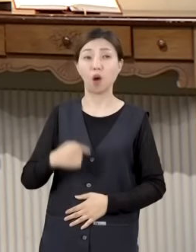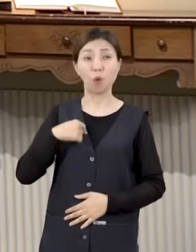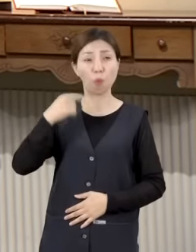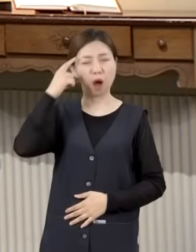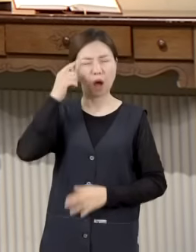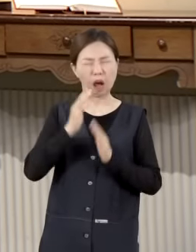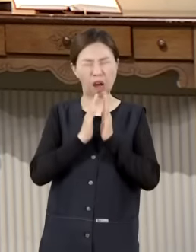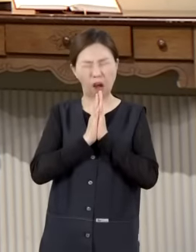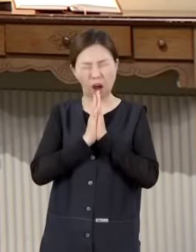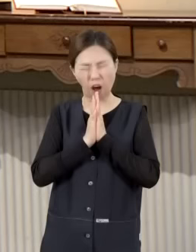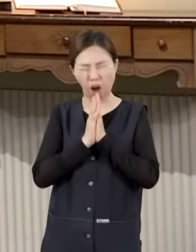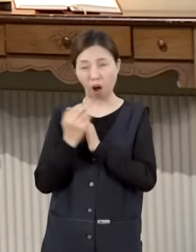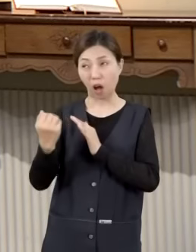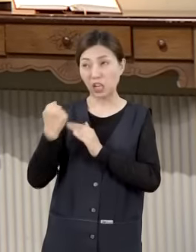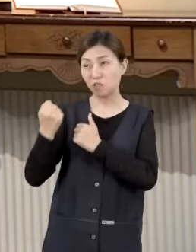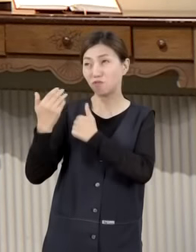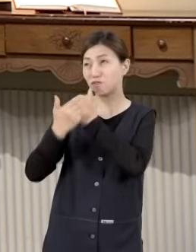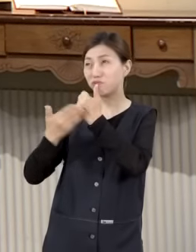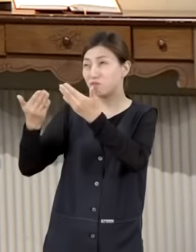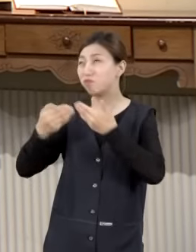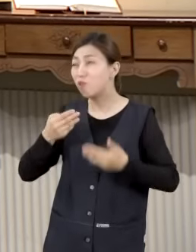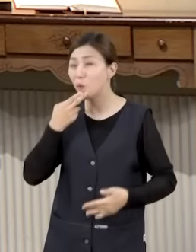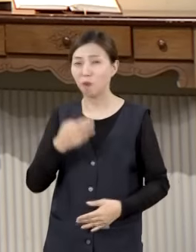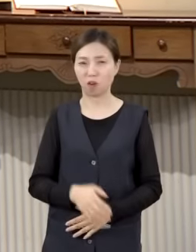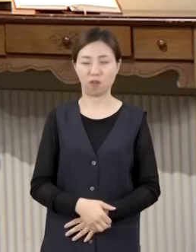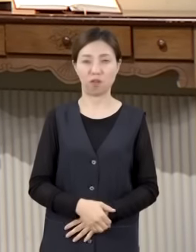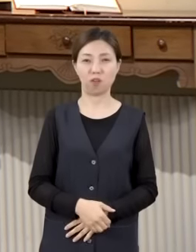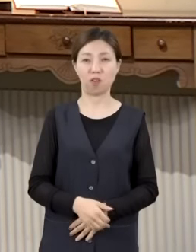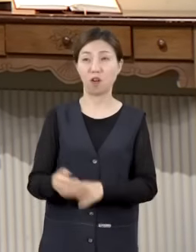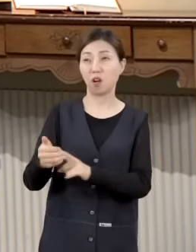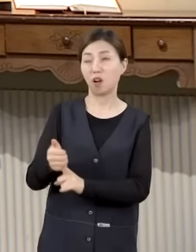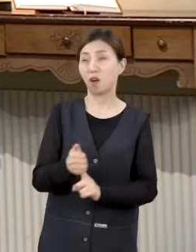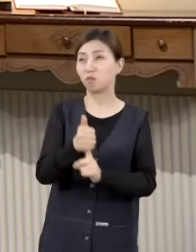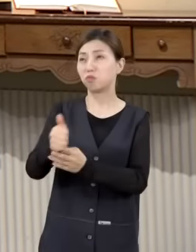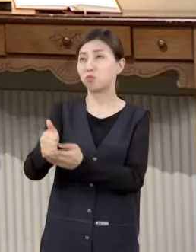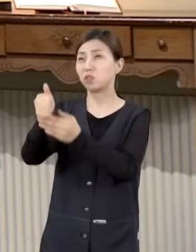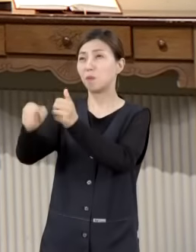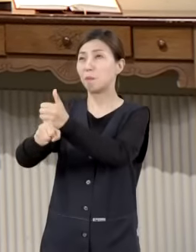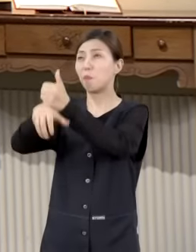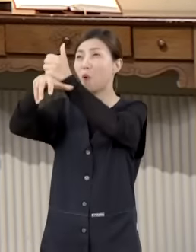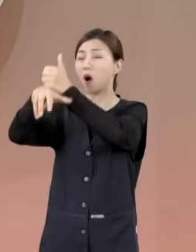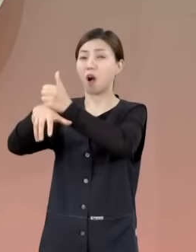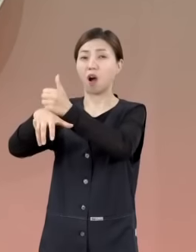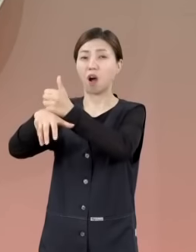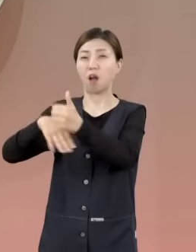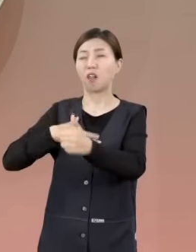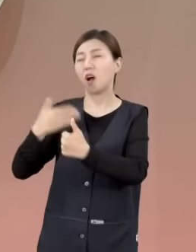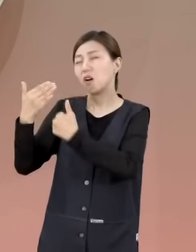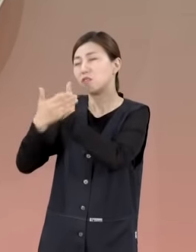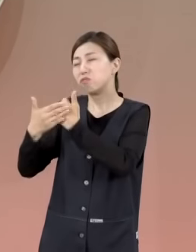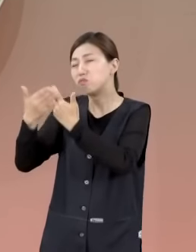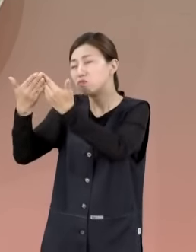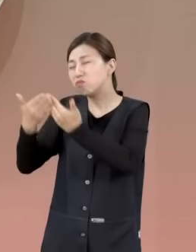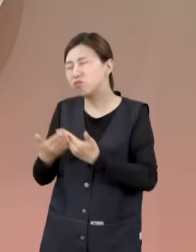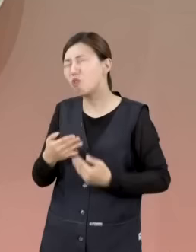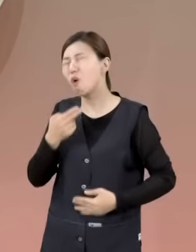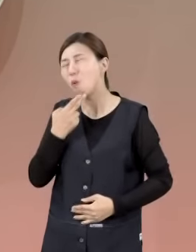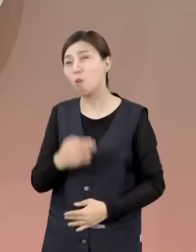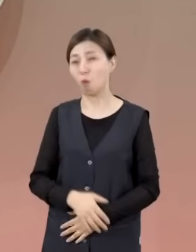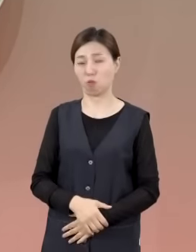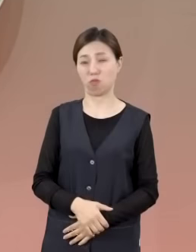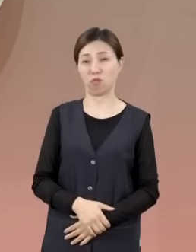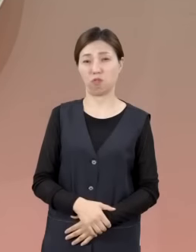거 같은데 왜 나는 기도발이 었을까 왜 불보 살림은 나에게 가피를